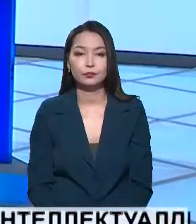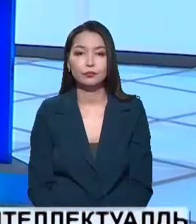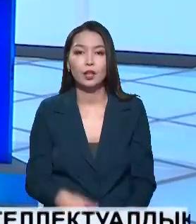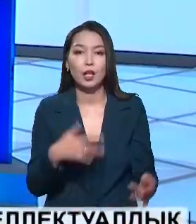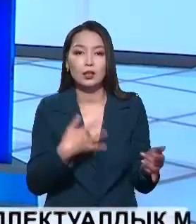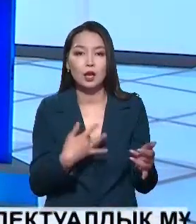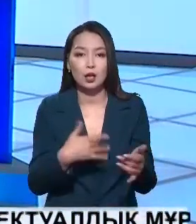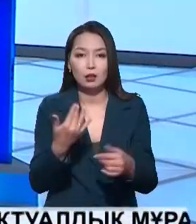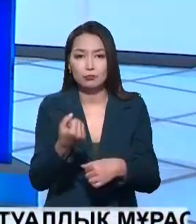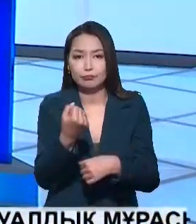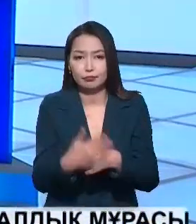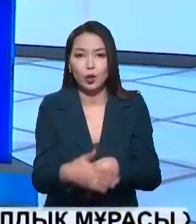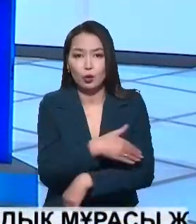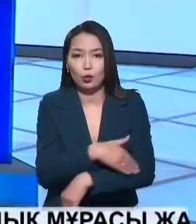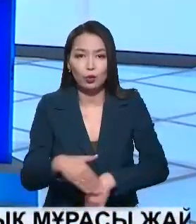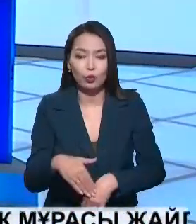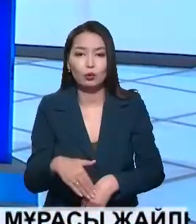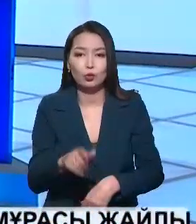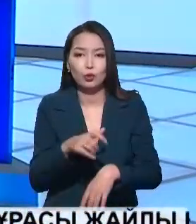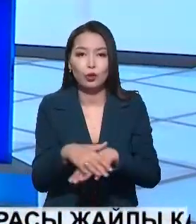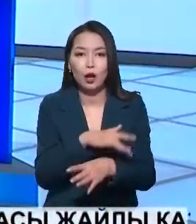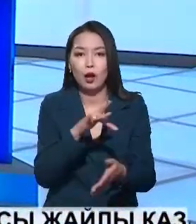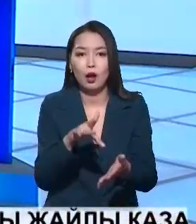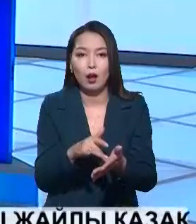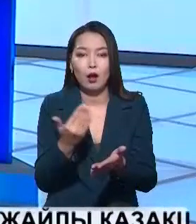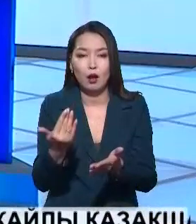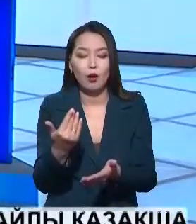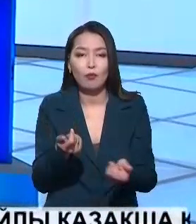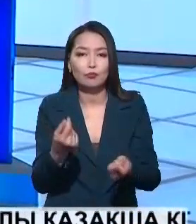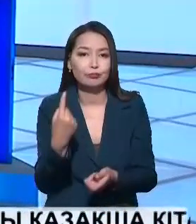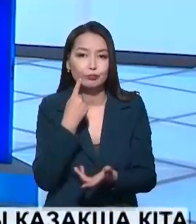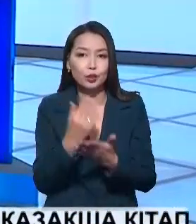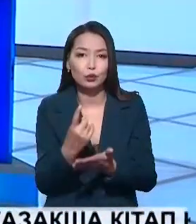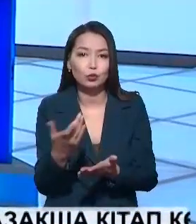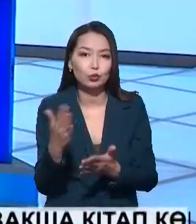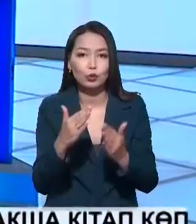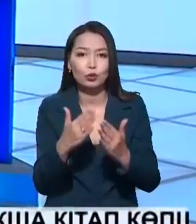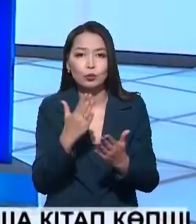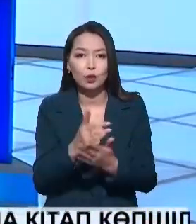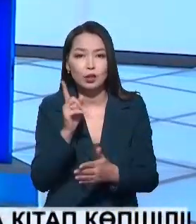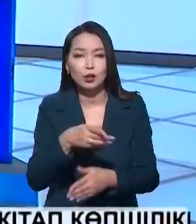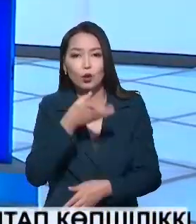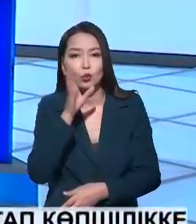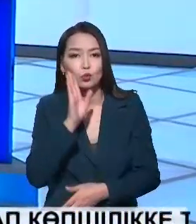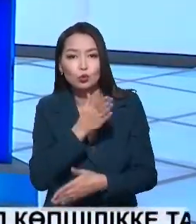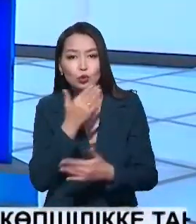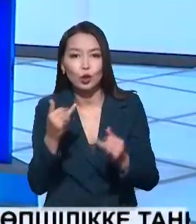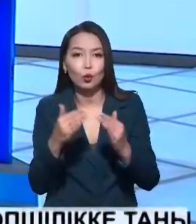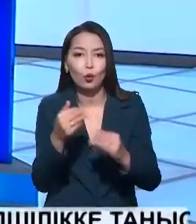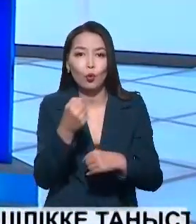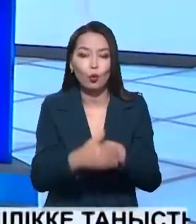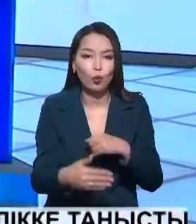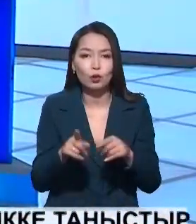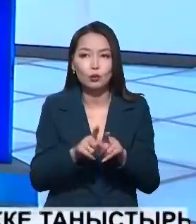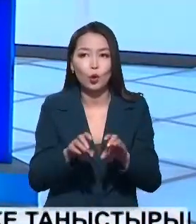Тараздың қақ ортасындағы көшенің тұрғындары қала белгіне өкпелі. Жүзге жуық үйі бар көшеде не ішетін су жоқ, не үйлері орталық кәріз